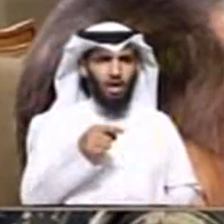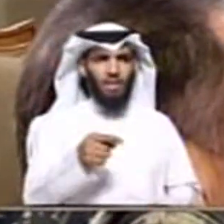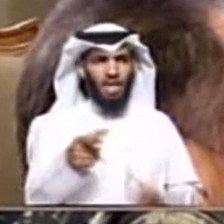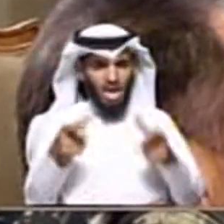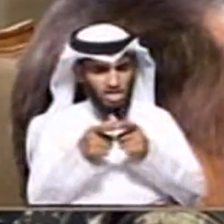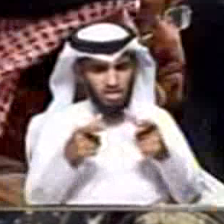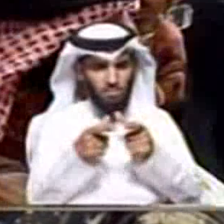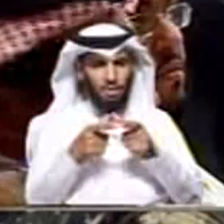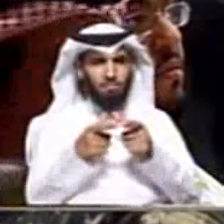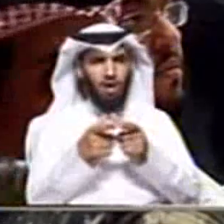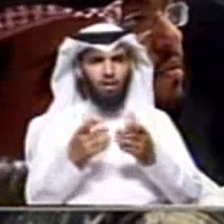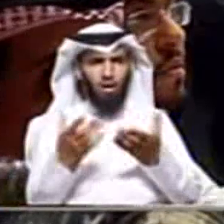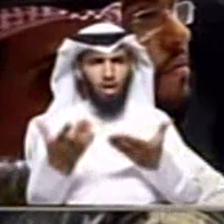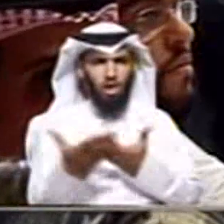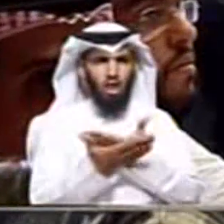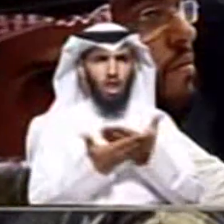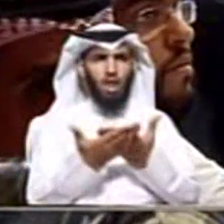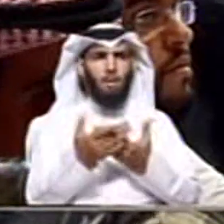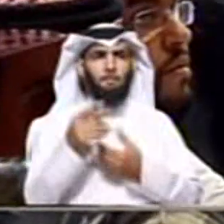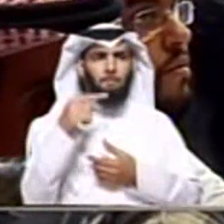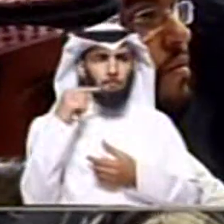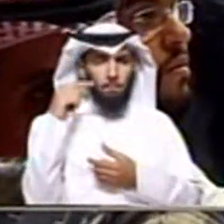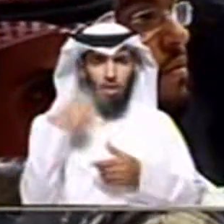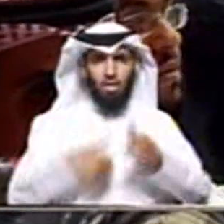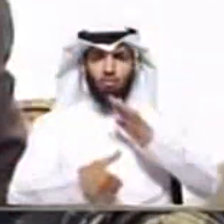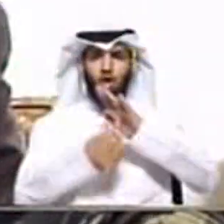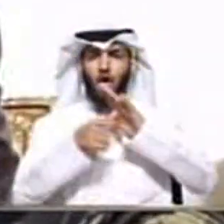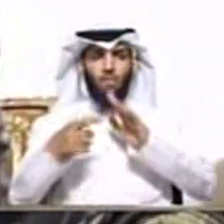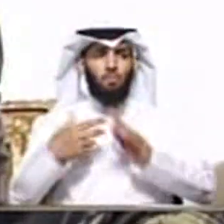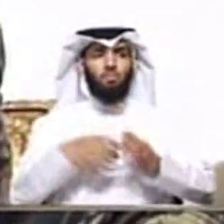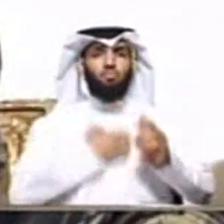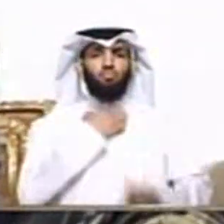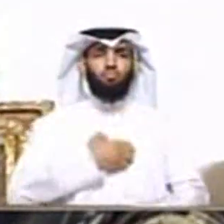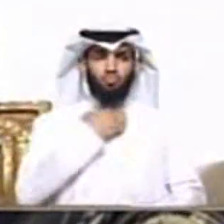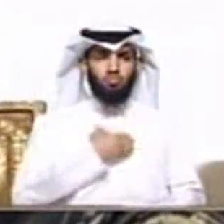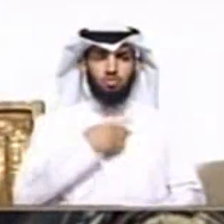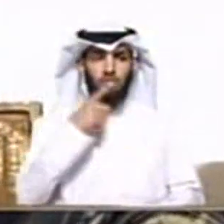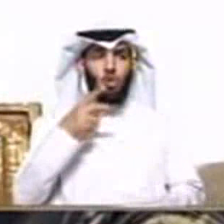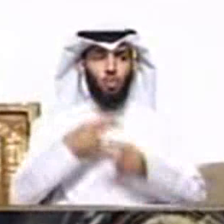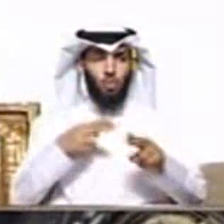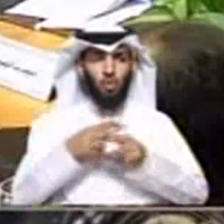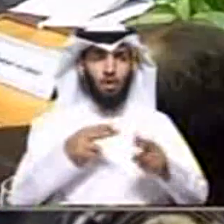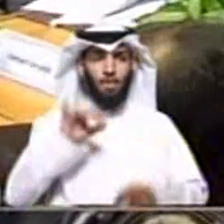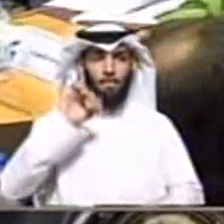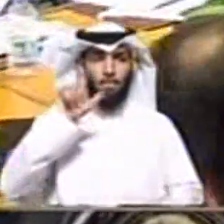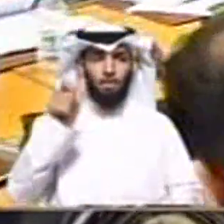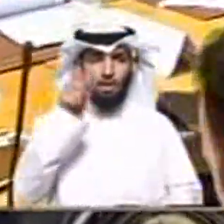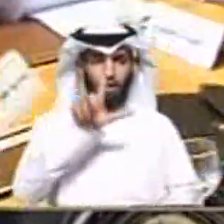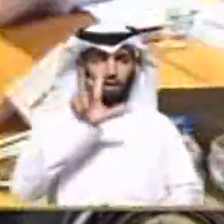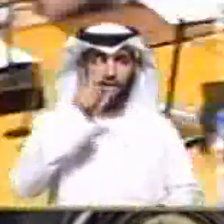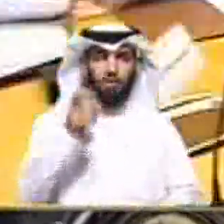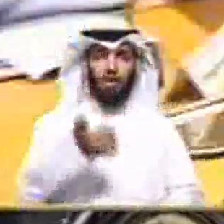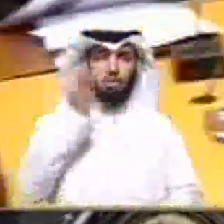الاجتماع بادرت مديرة المكتب الفني بالإدارة العامة للجمارك الكويتية منى الرشيدي بطرح